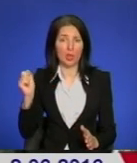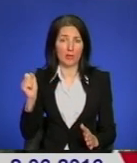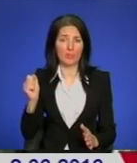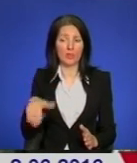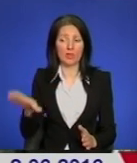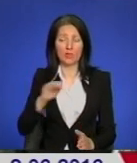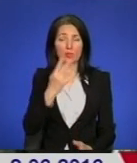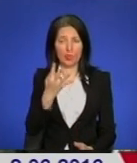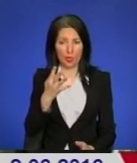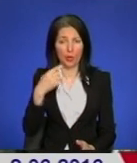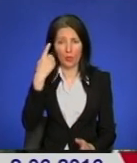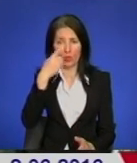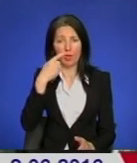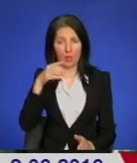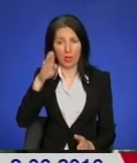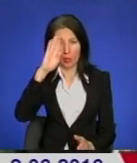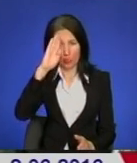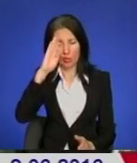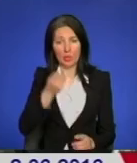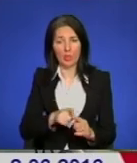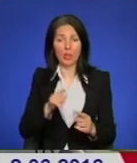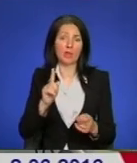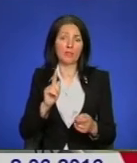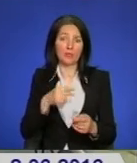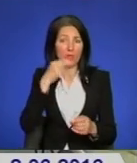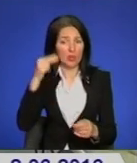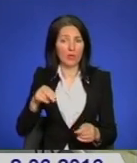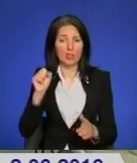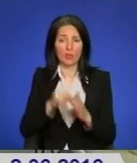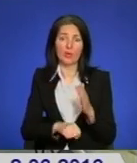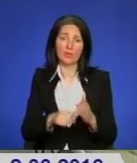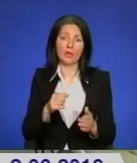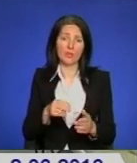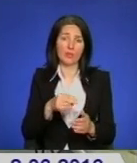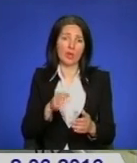чотирьом особам, які причетні до вбивства Віталія Ващенка, загрожує від 7 до 10 років в'язниці.